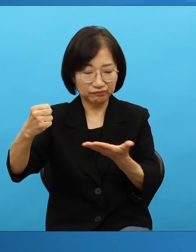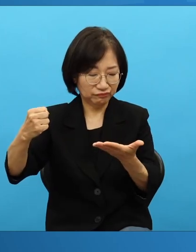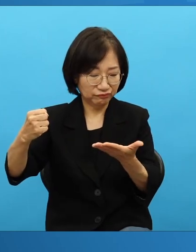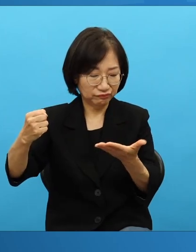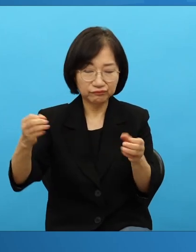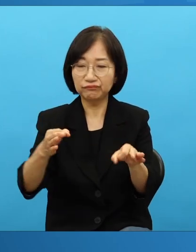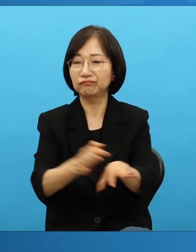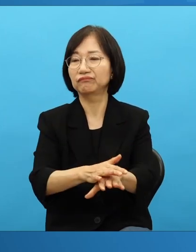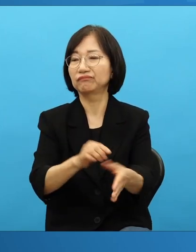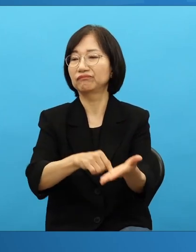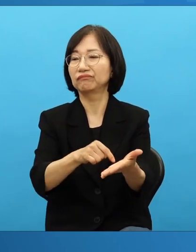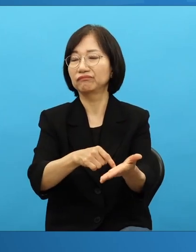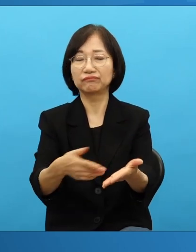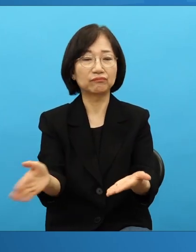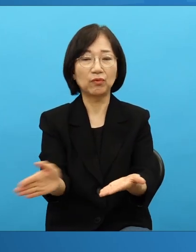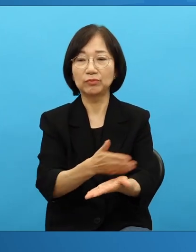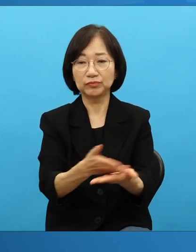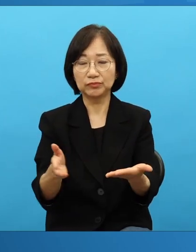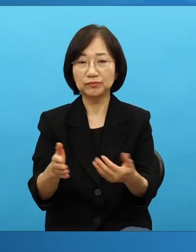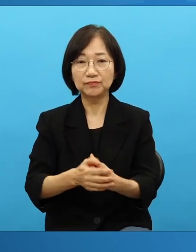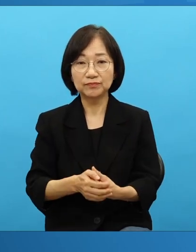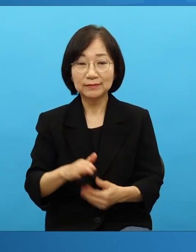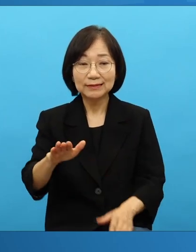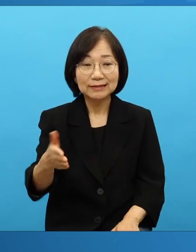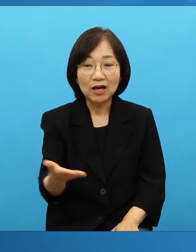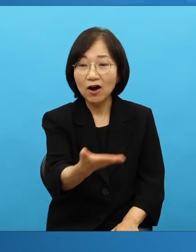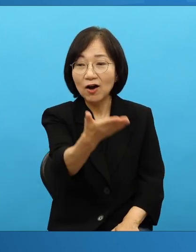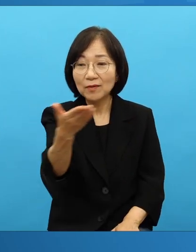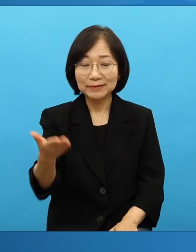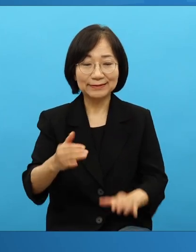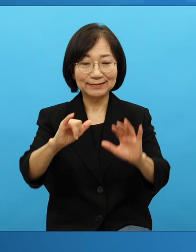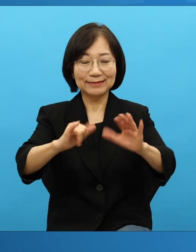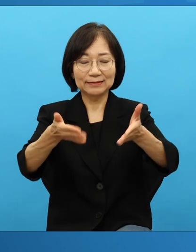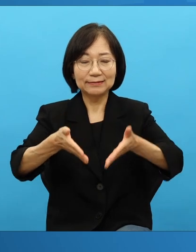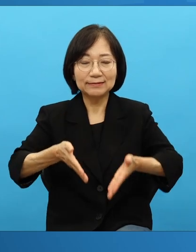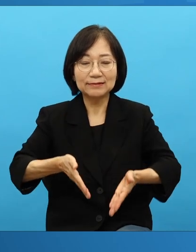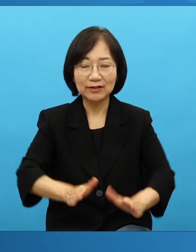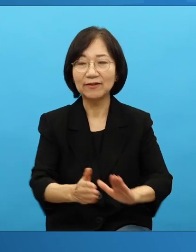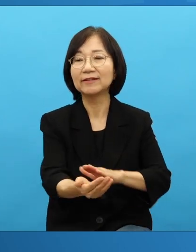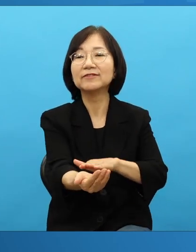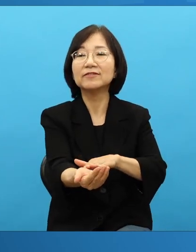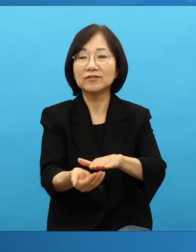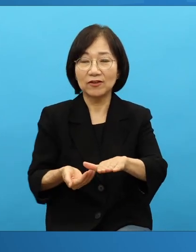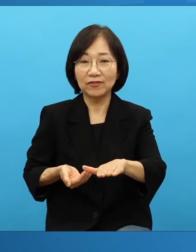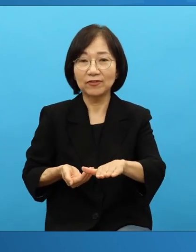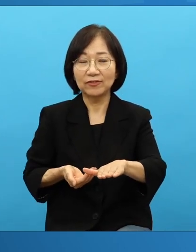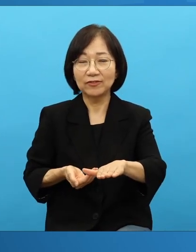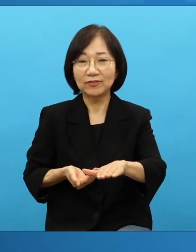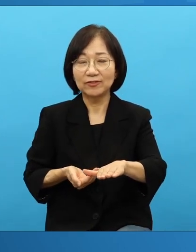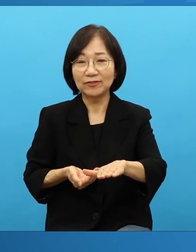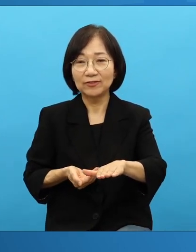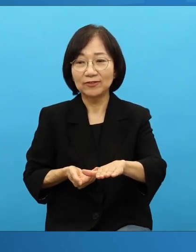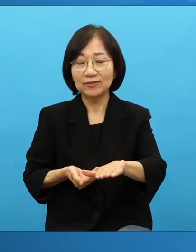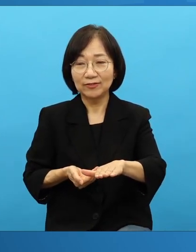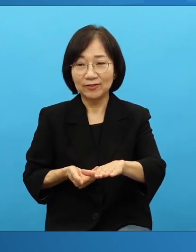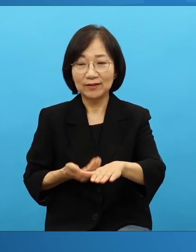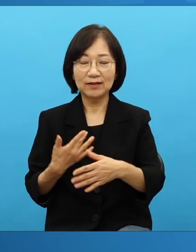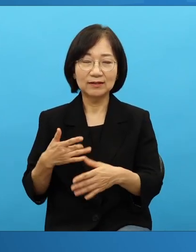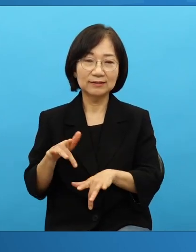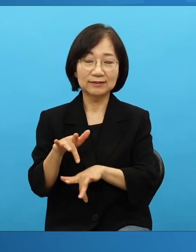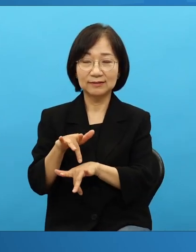不是说我们不知道，而是完全被夺去了。 여러분이 이 땅에 오기도 전에 벌써 여러분 태어나기 전에 벌써 이